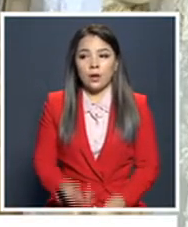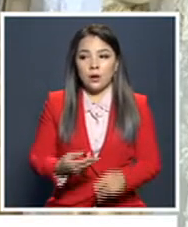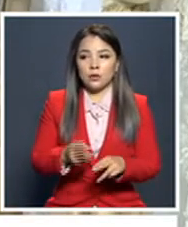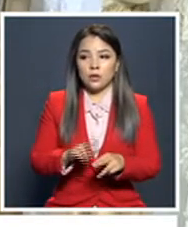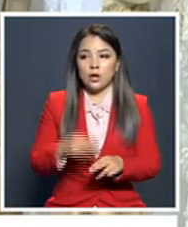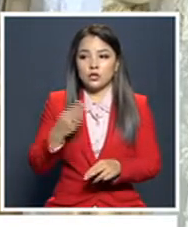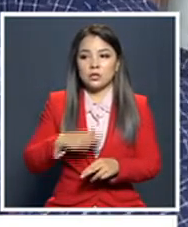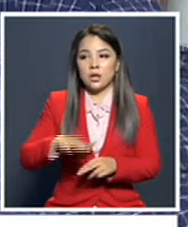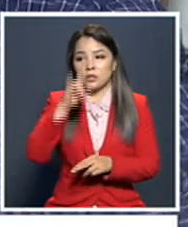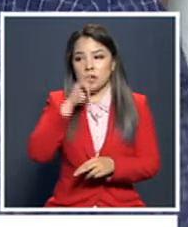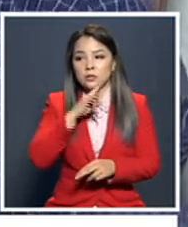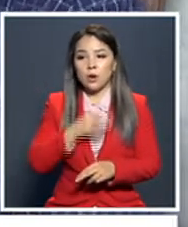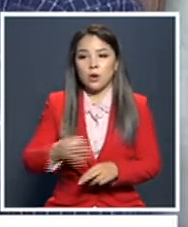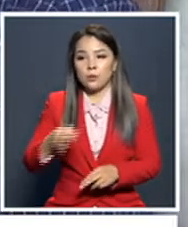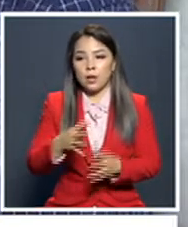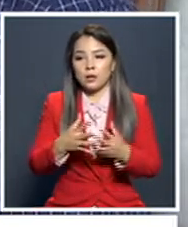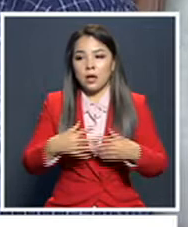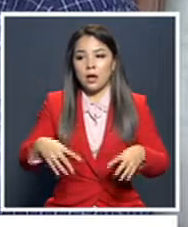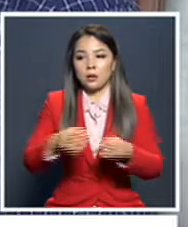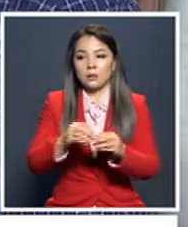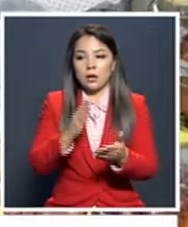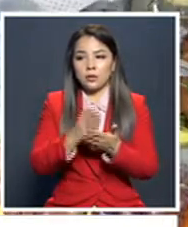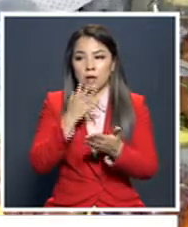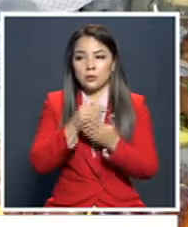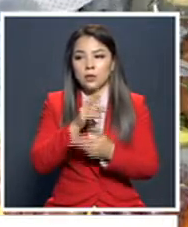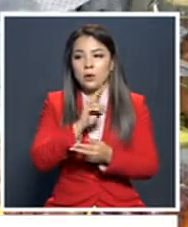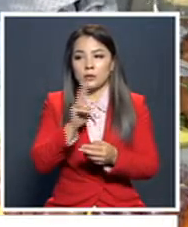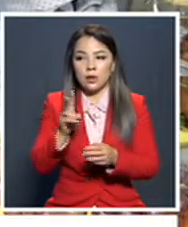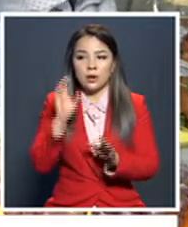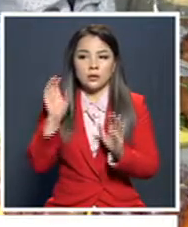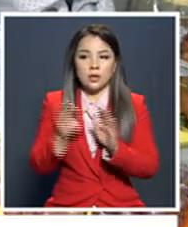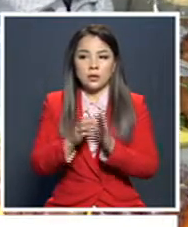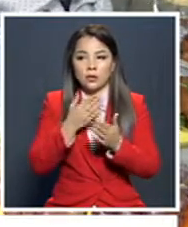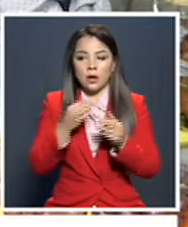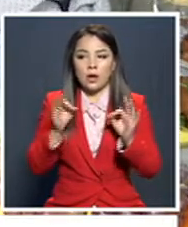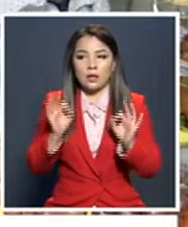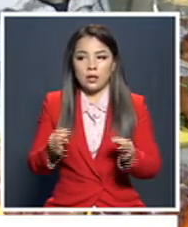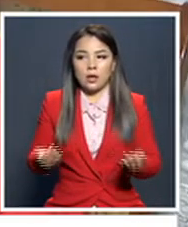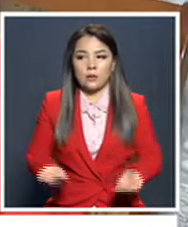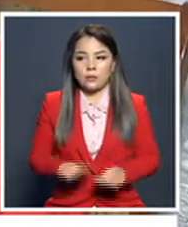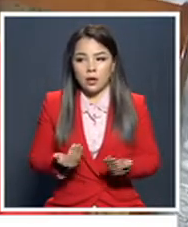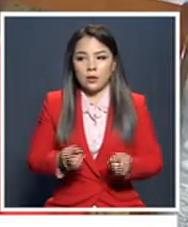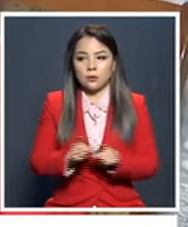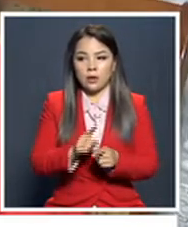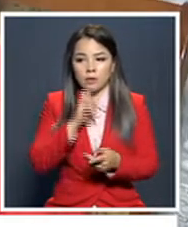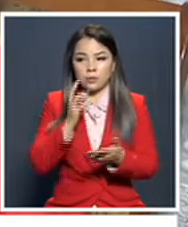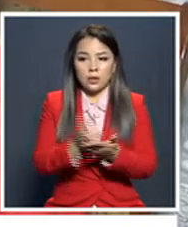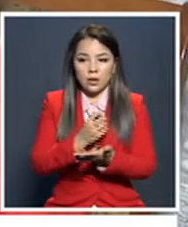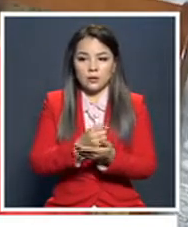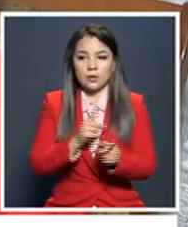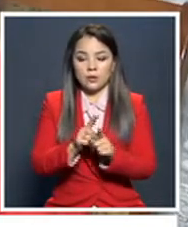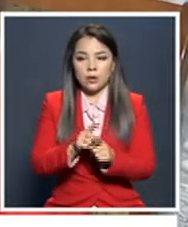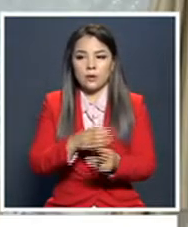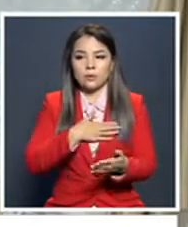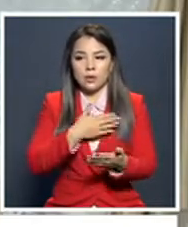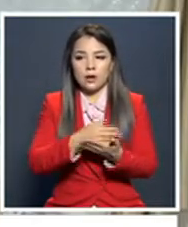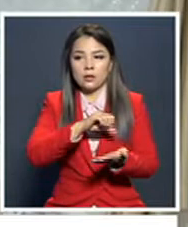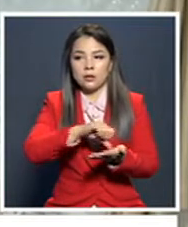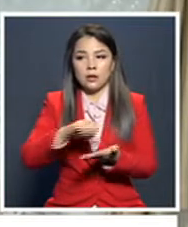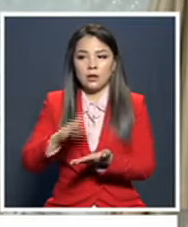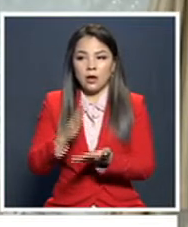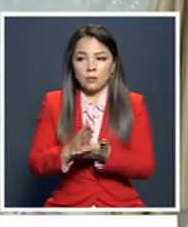Шығыс Қазақстанның Шалғай ауылындағы отбасы ешкімге жалтақтамай, адал еңбектерімен нәпақаларын тауып, абыройға бөленіп